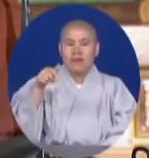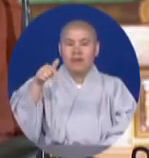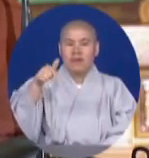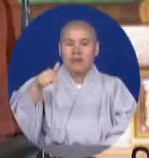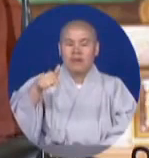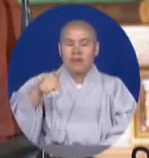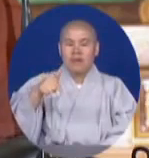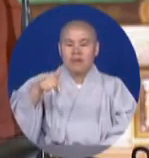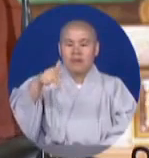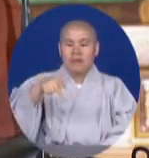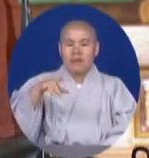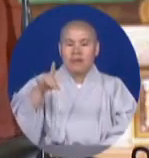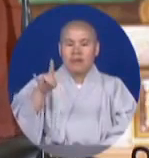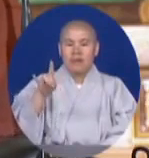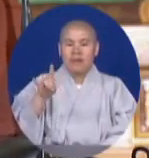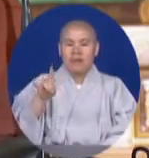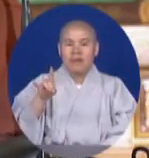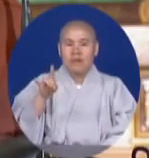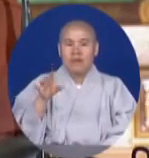상제